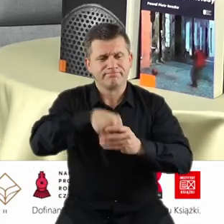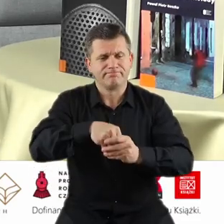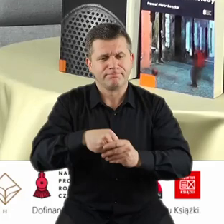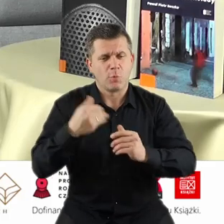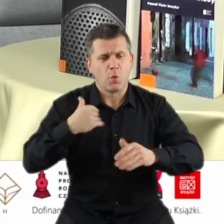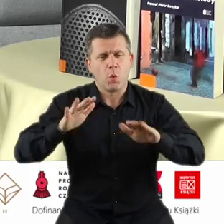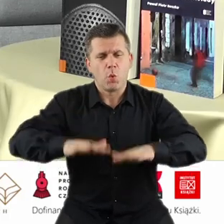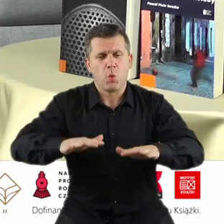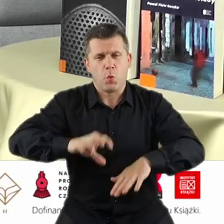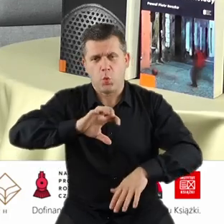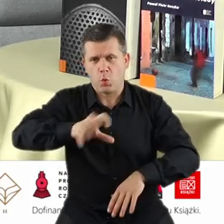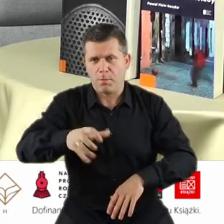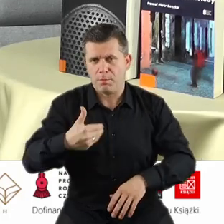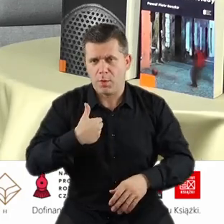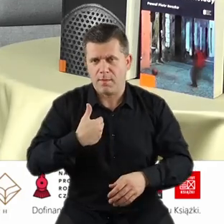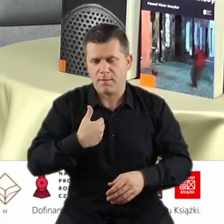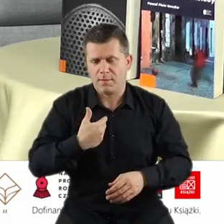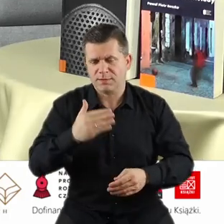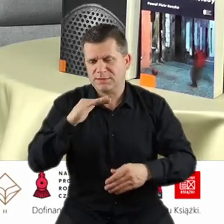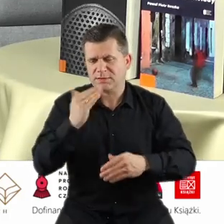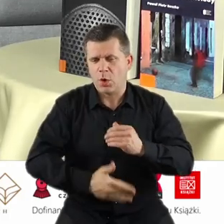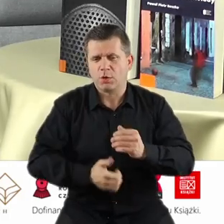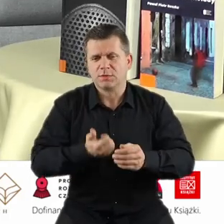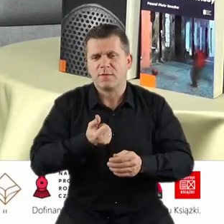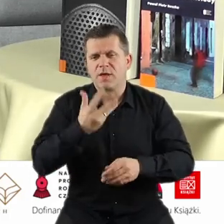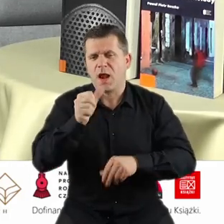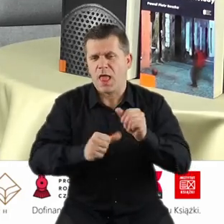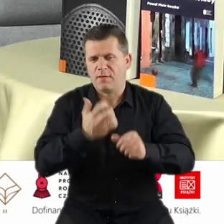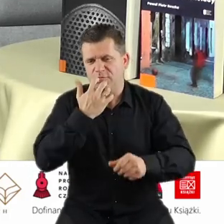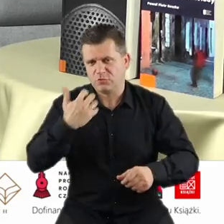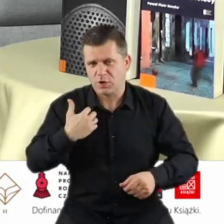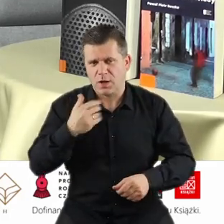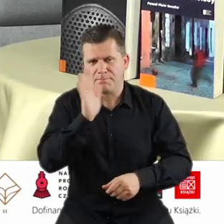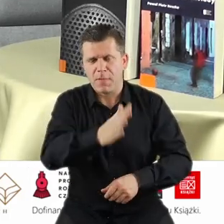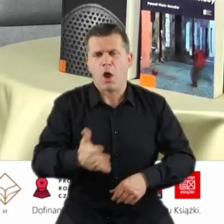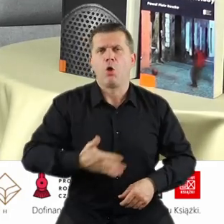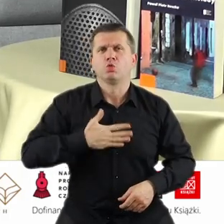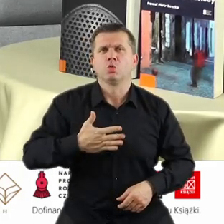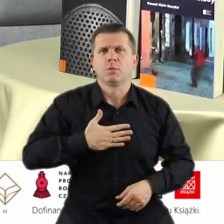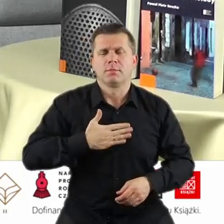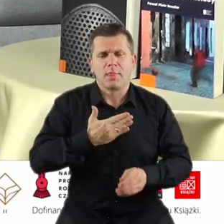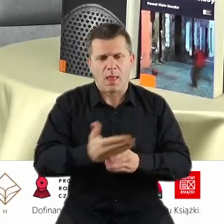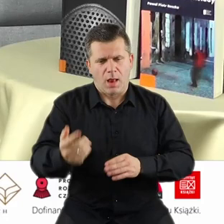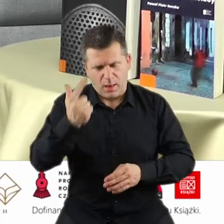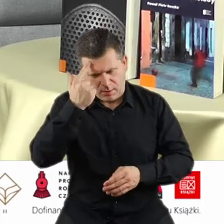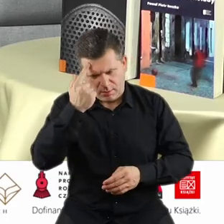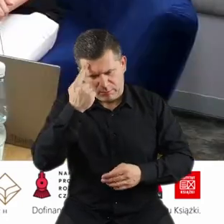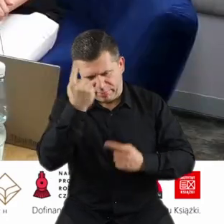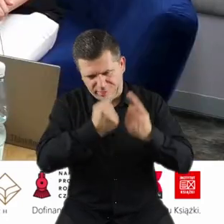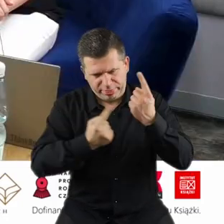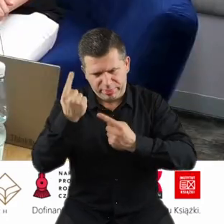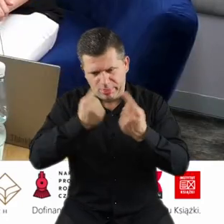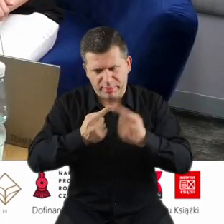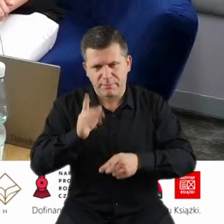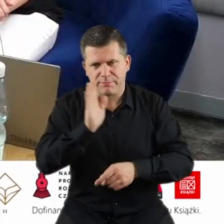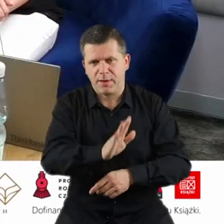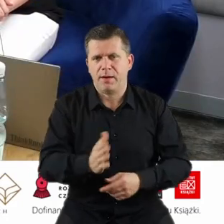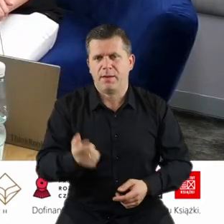grupach zakończyła się wiele lat wcześniej, wciąż odczuwają konsekwencje.